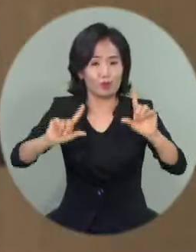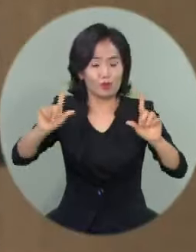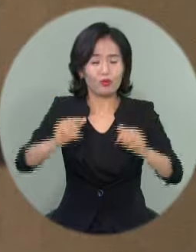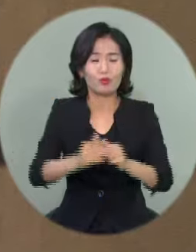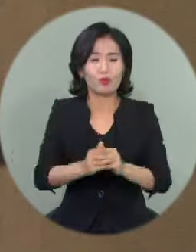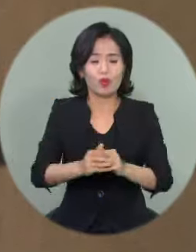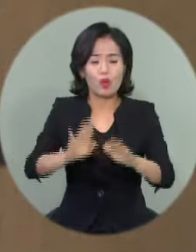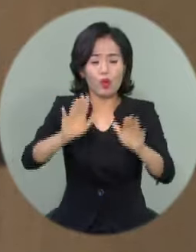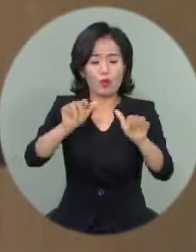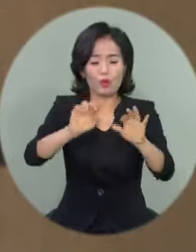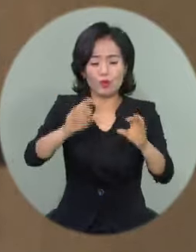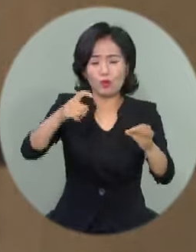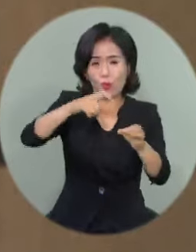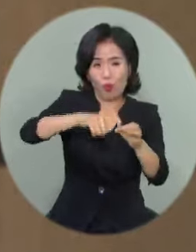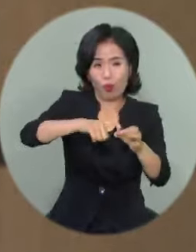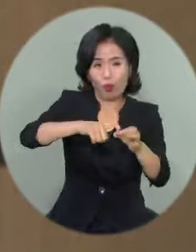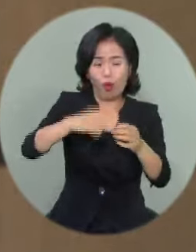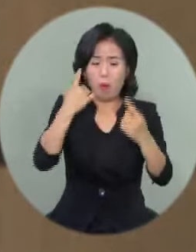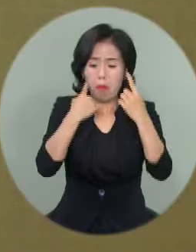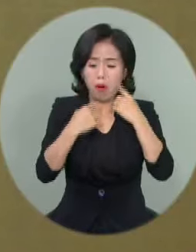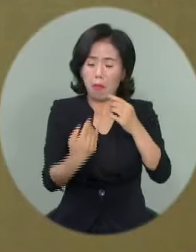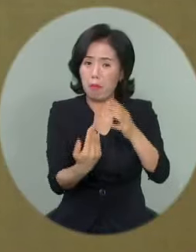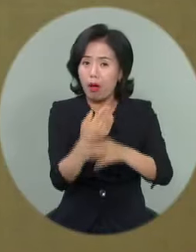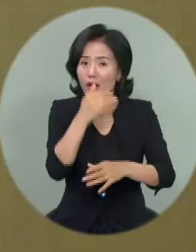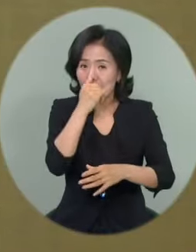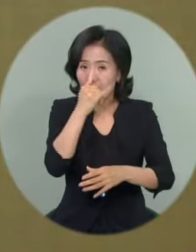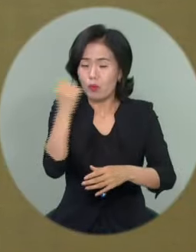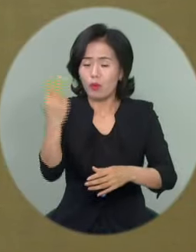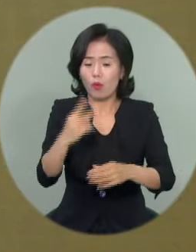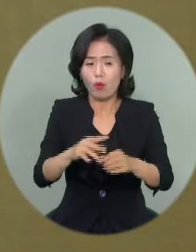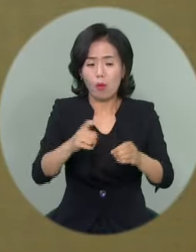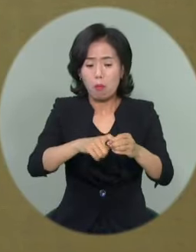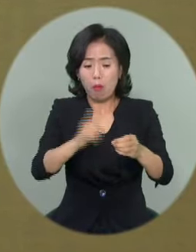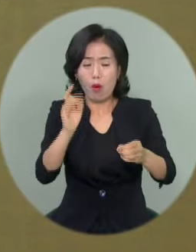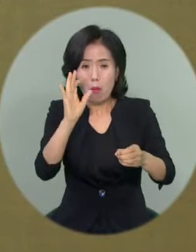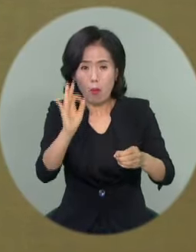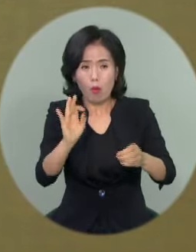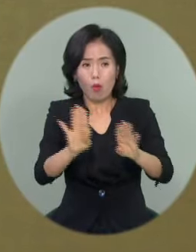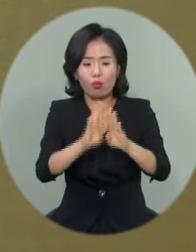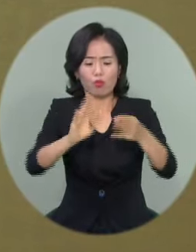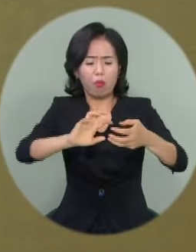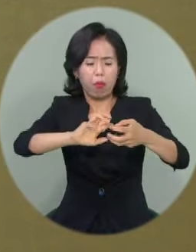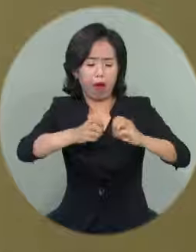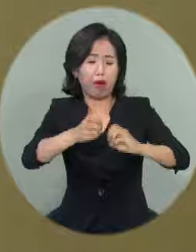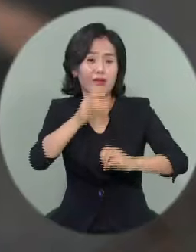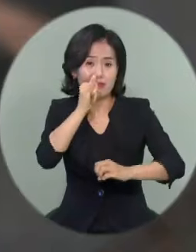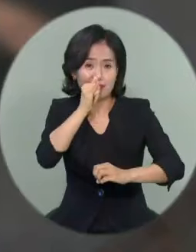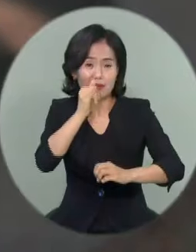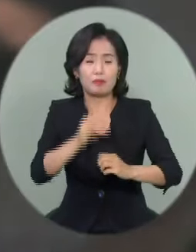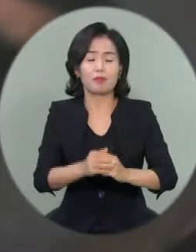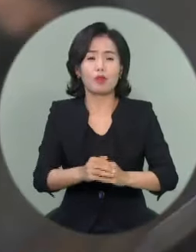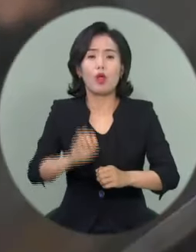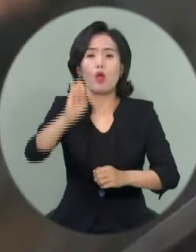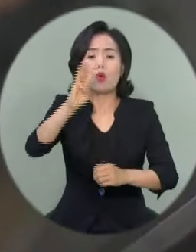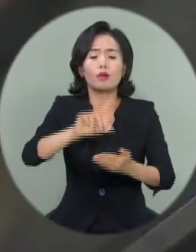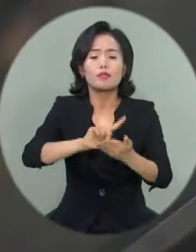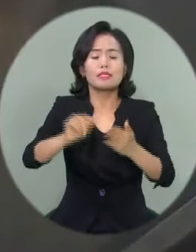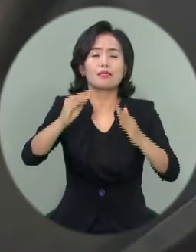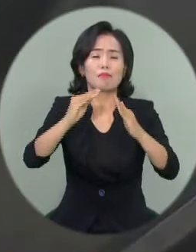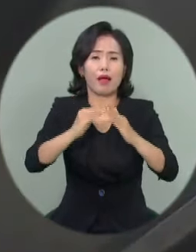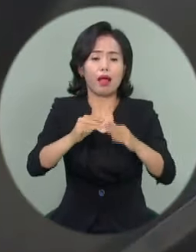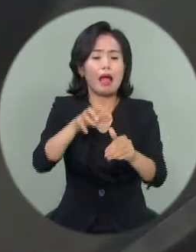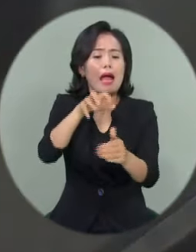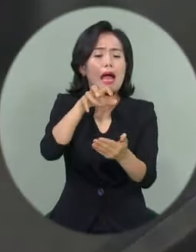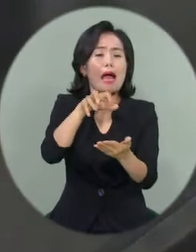손잡이 부분이 무언가에 긁혀 상처가 나 있고 떨어져서 보니 문은 우그러 있습니다 광주지법 소속의